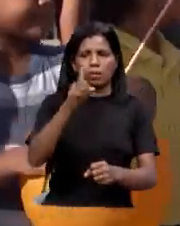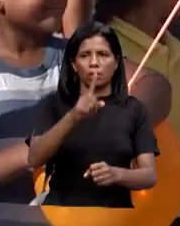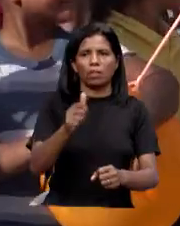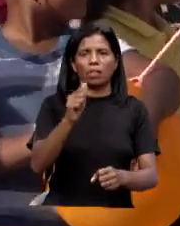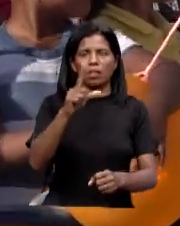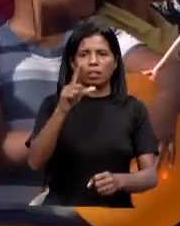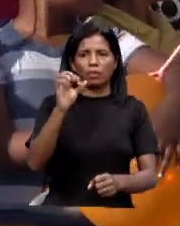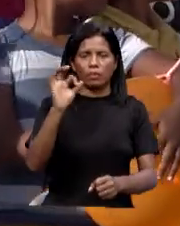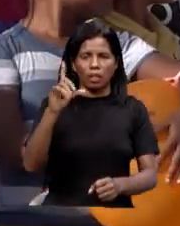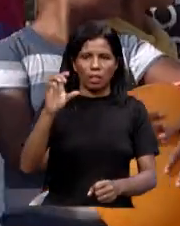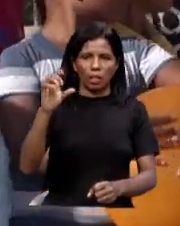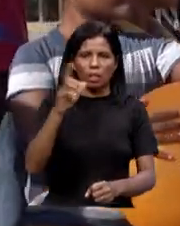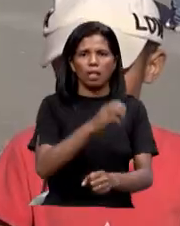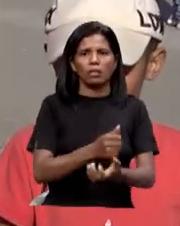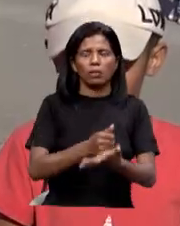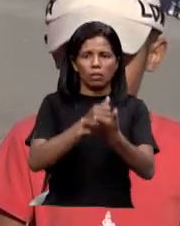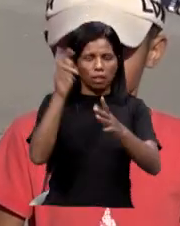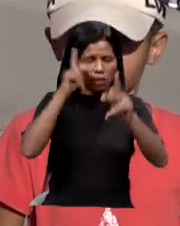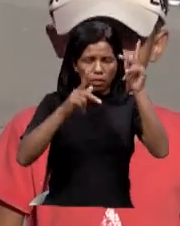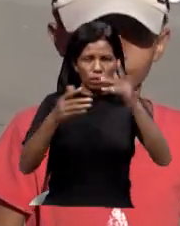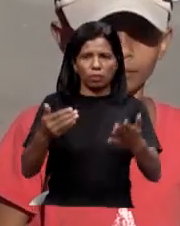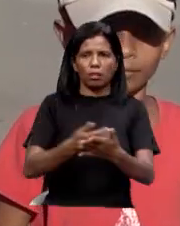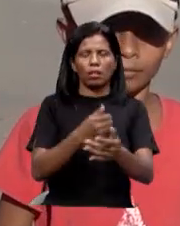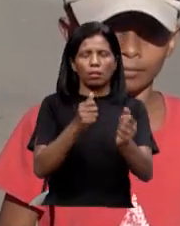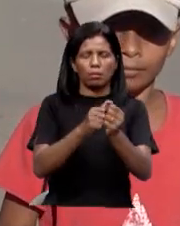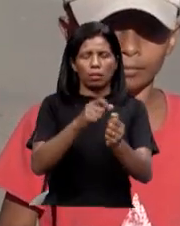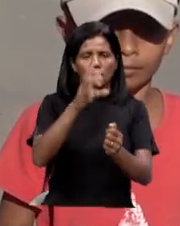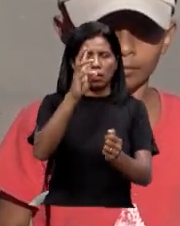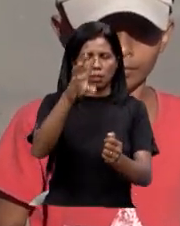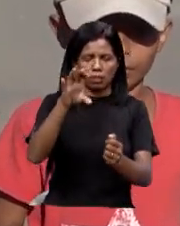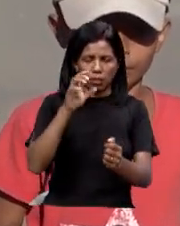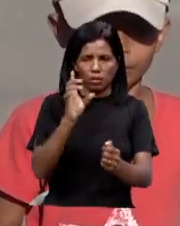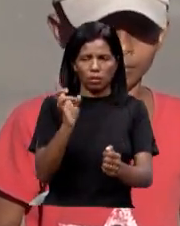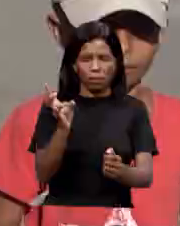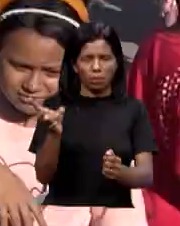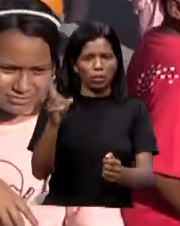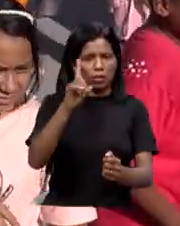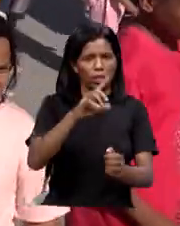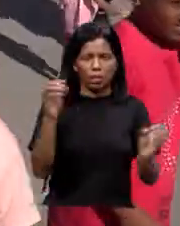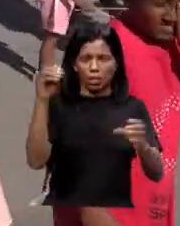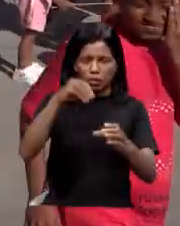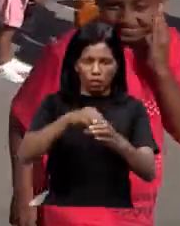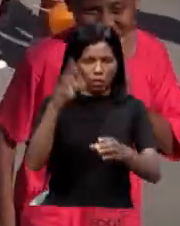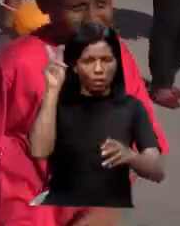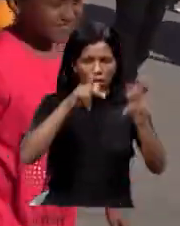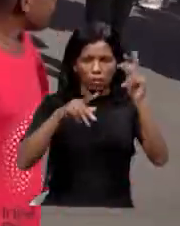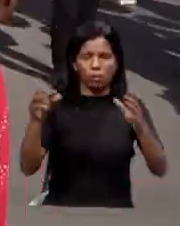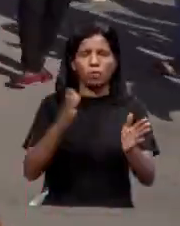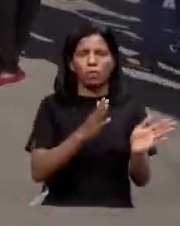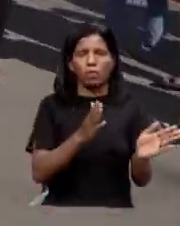alfela atende kaju fong hamutuk atus neng walu nulu resin ida la inklui kaju fong nebesai prosesa hela iha